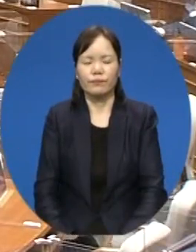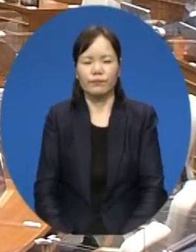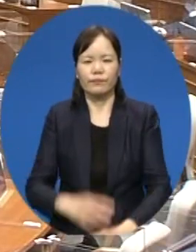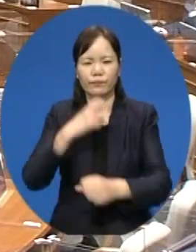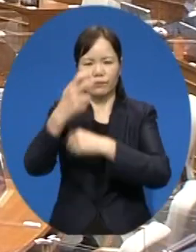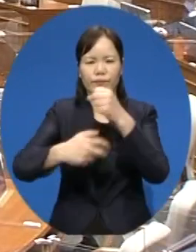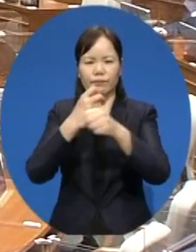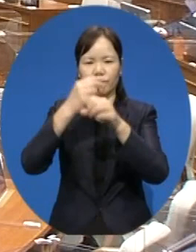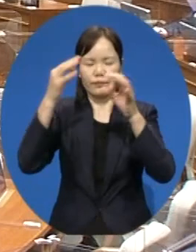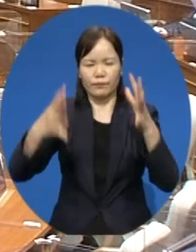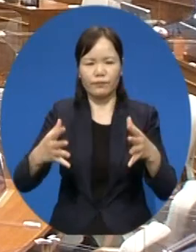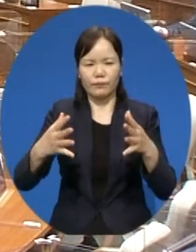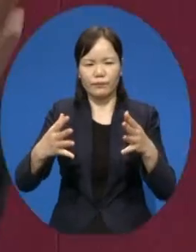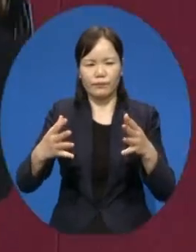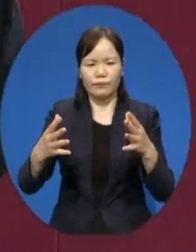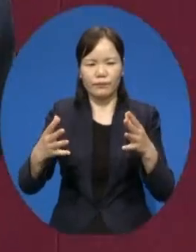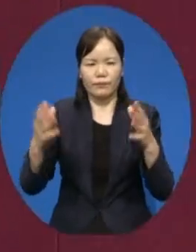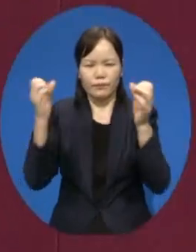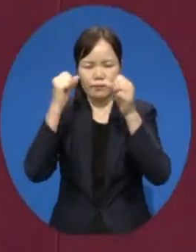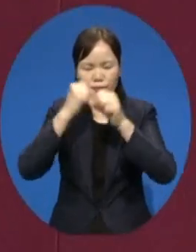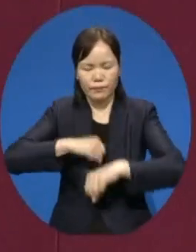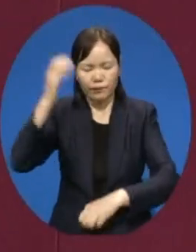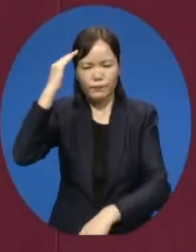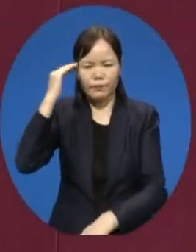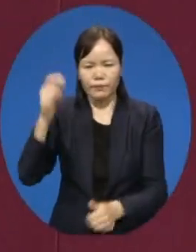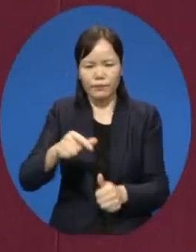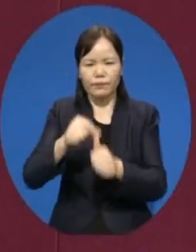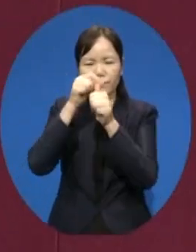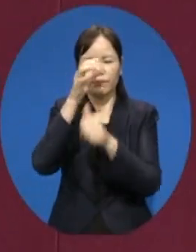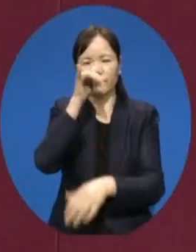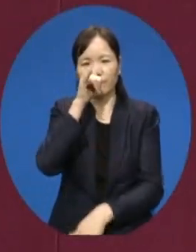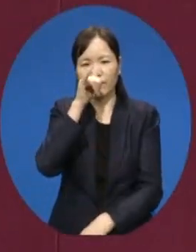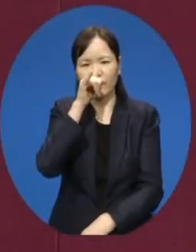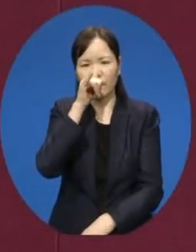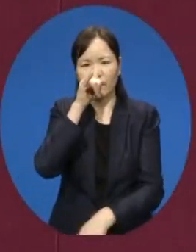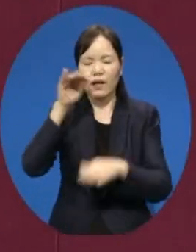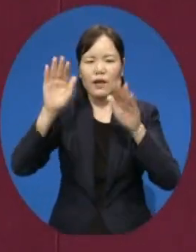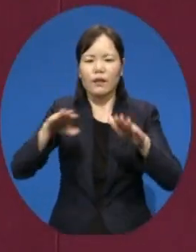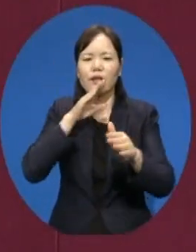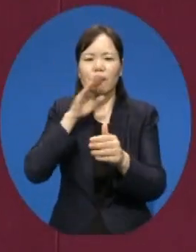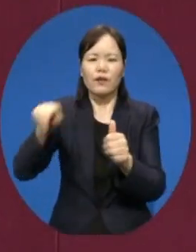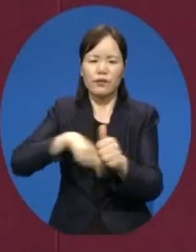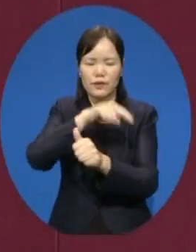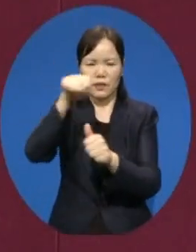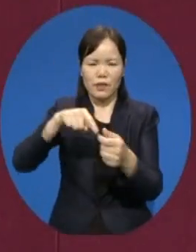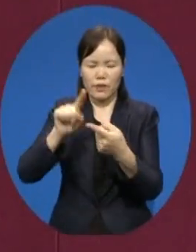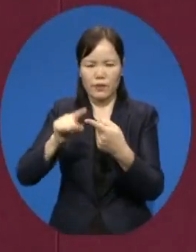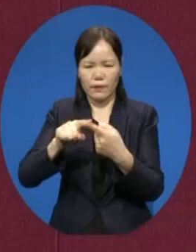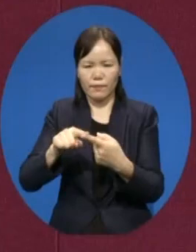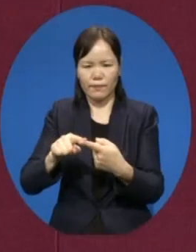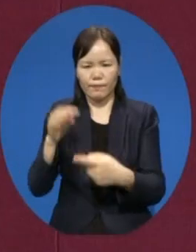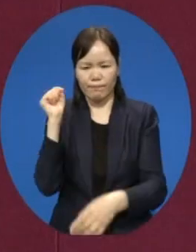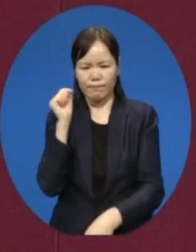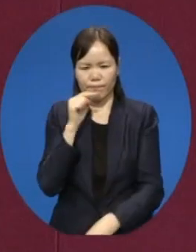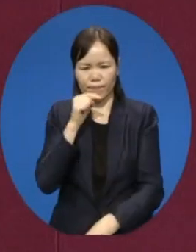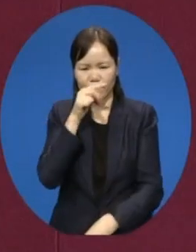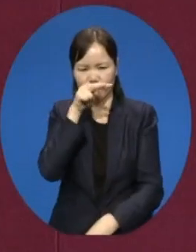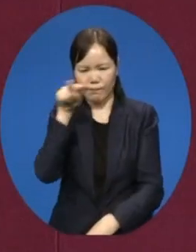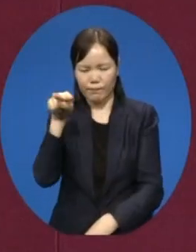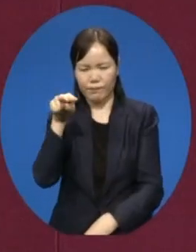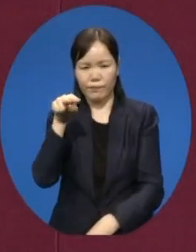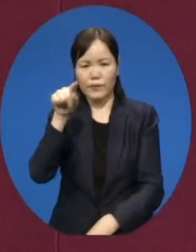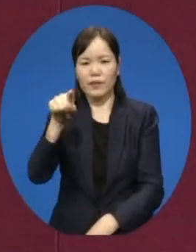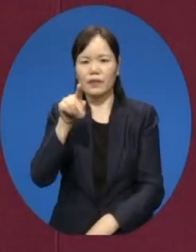70년 만에 주저앉을 위기에 놓인 이 대한민국을 구출할 수 있도록 현실을 냉철하게 직시하시고